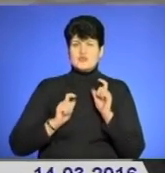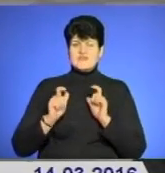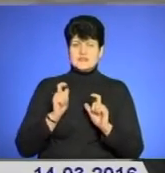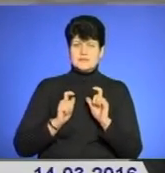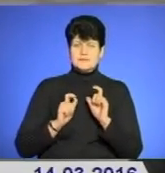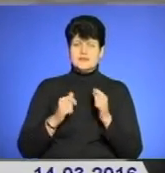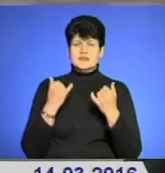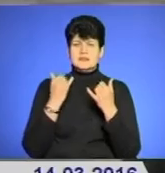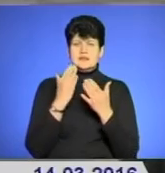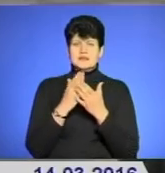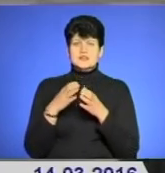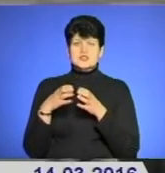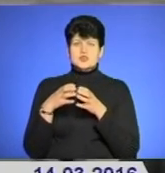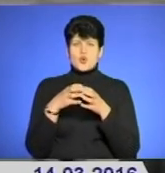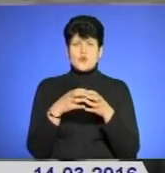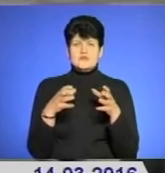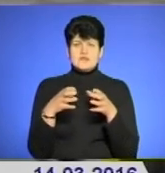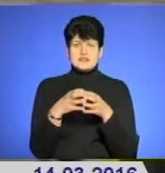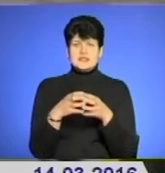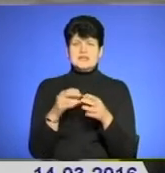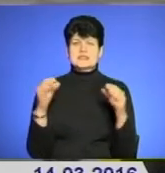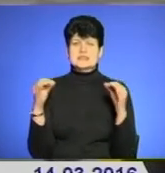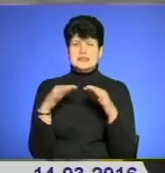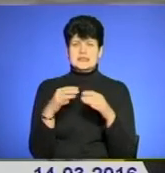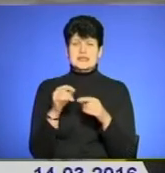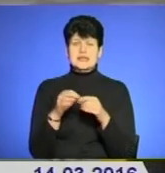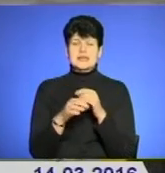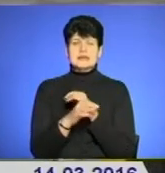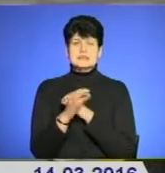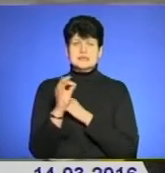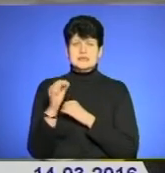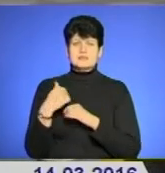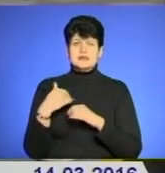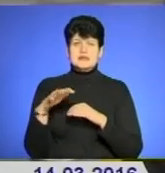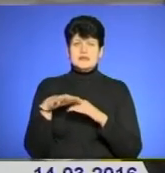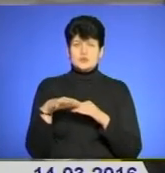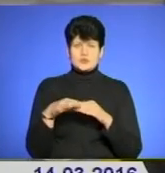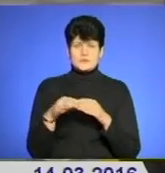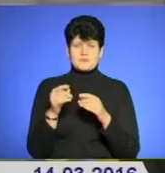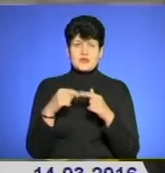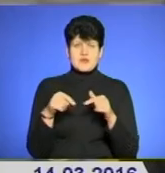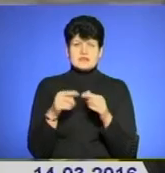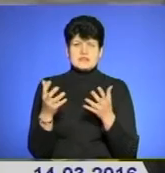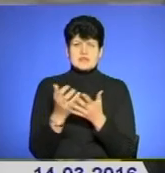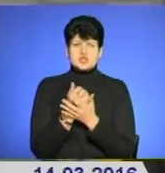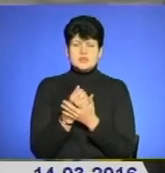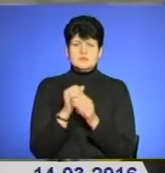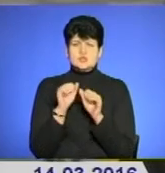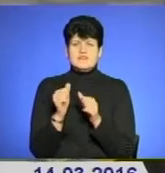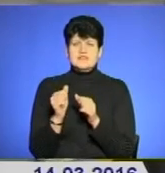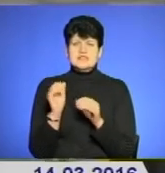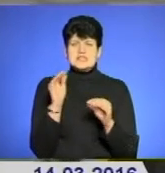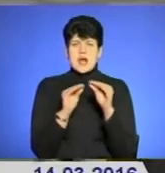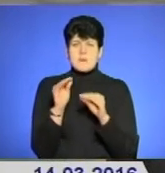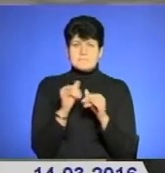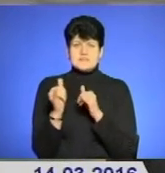Зараз йде черговий зведений міліцейський загін на схід, і от ми на території кафедри знайшли змогу забезпечити, докомплектувати